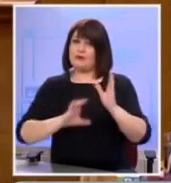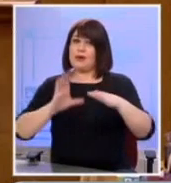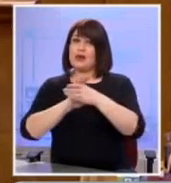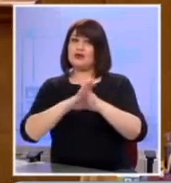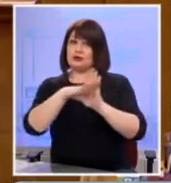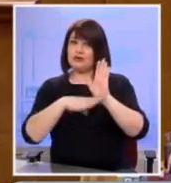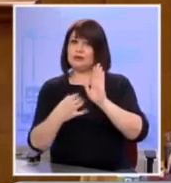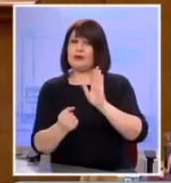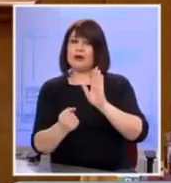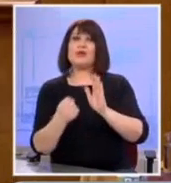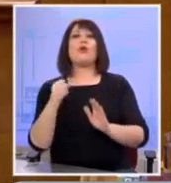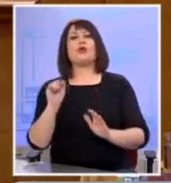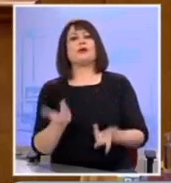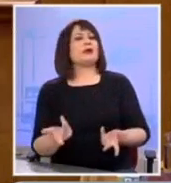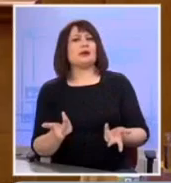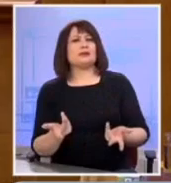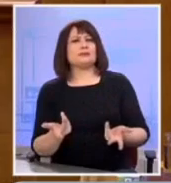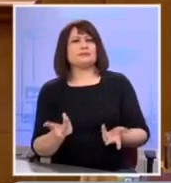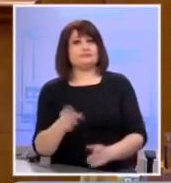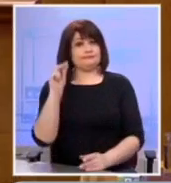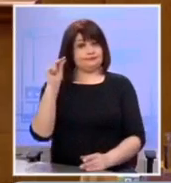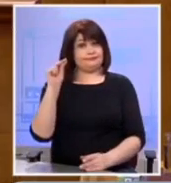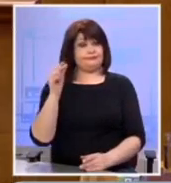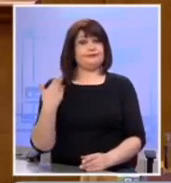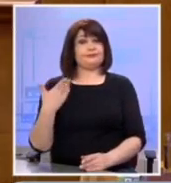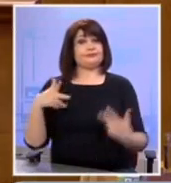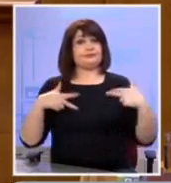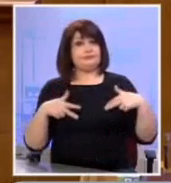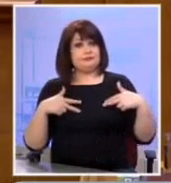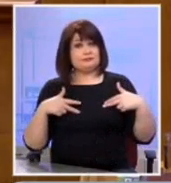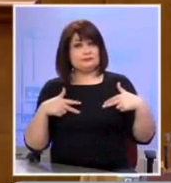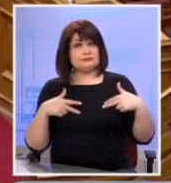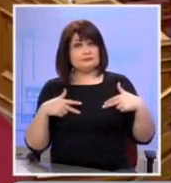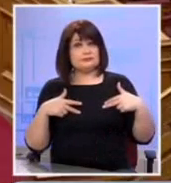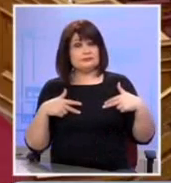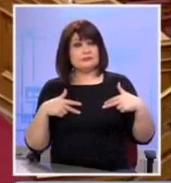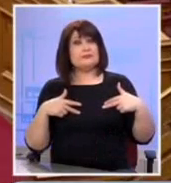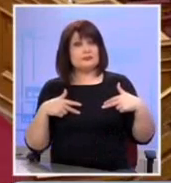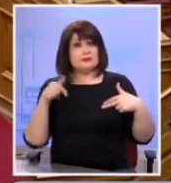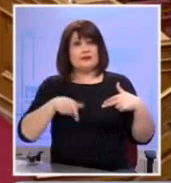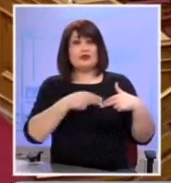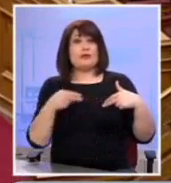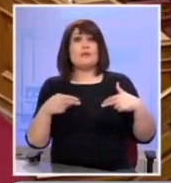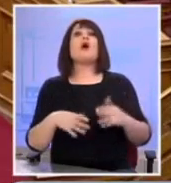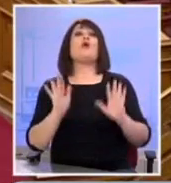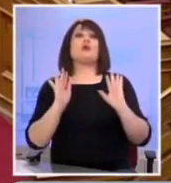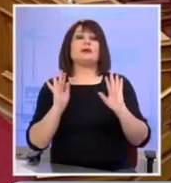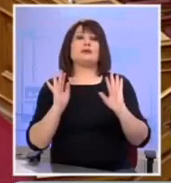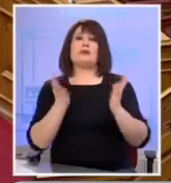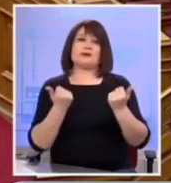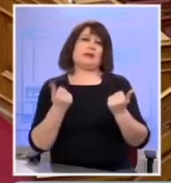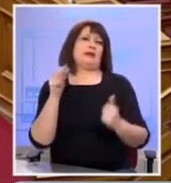Ένωσης? Όχι. Υπήρχε δέσμευση της προηγούμενης κυβερνήσεως σε σχέση με αυτό το ζήτημα? Όχι. Δεν